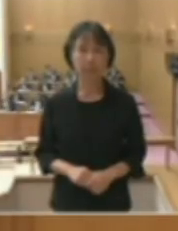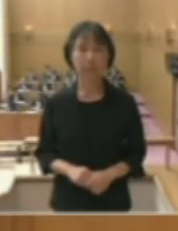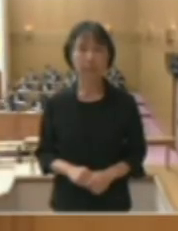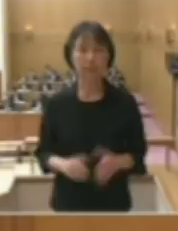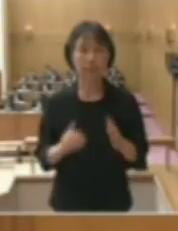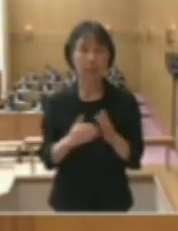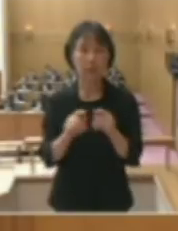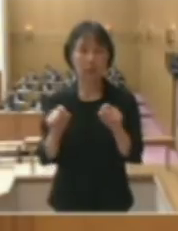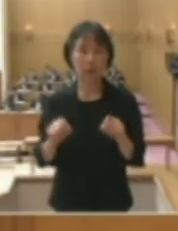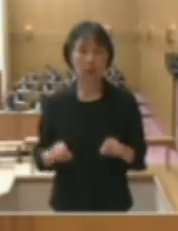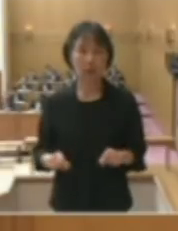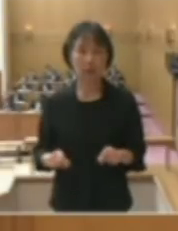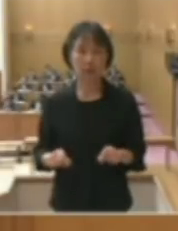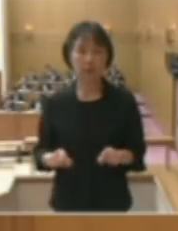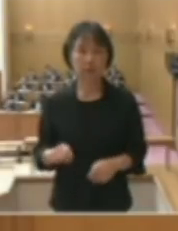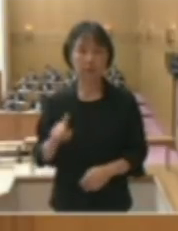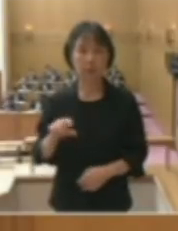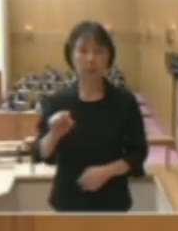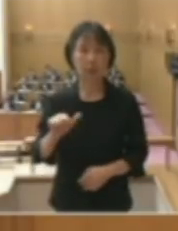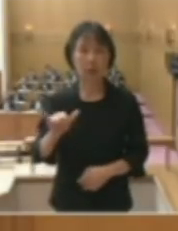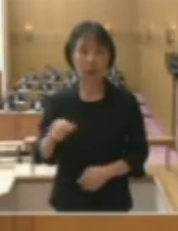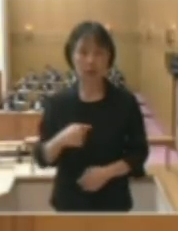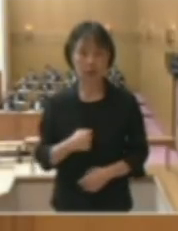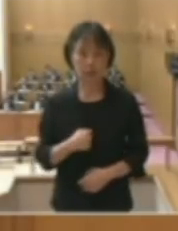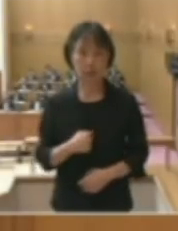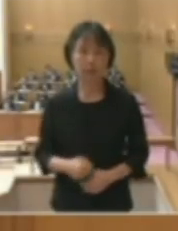石岡久屋であります。